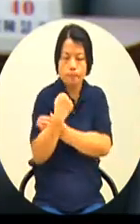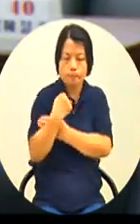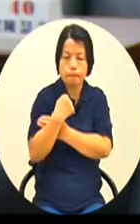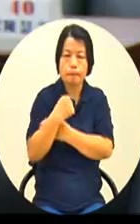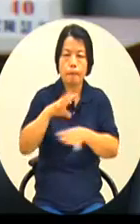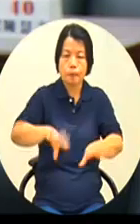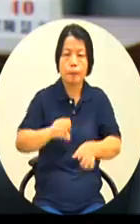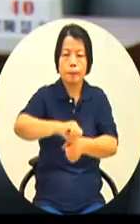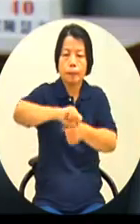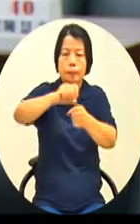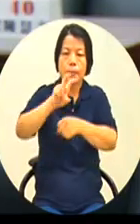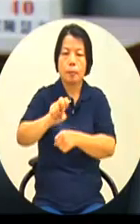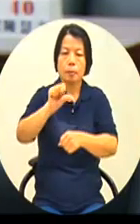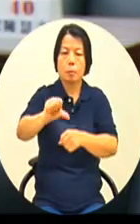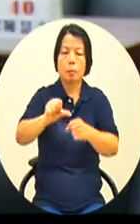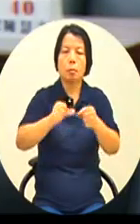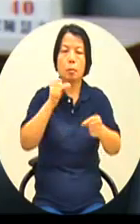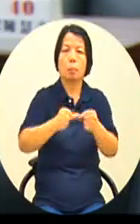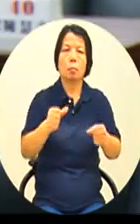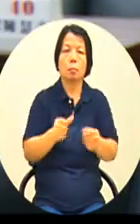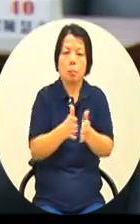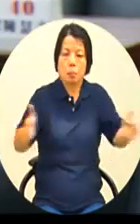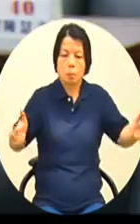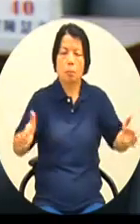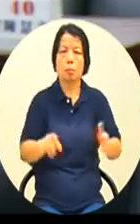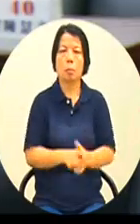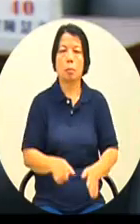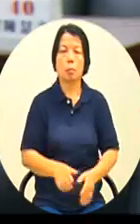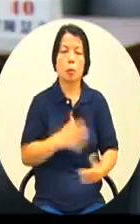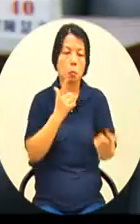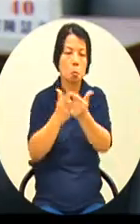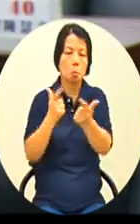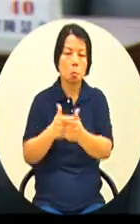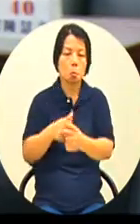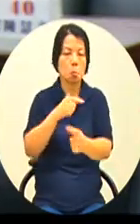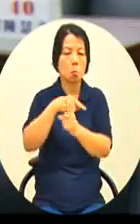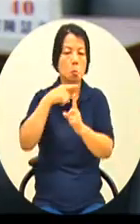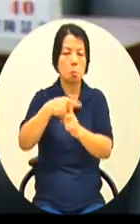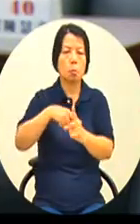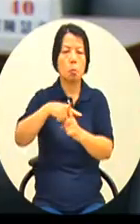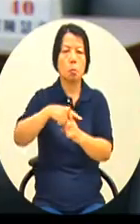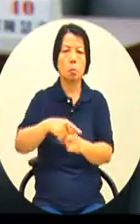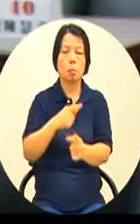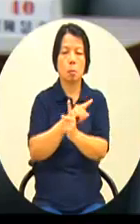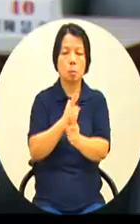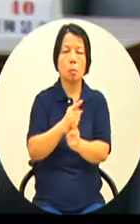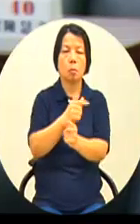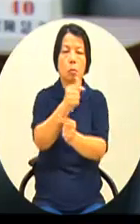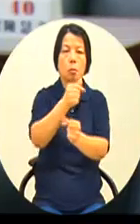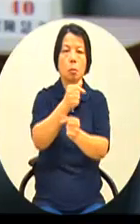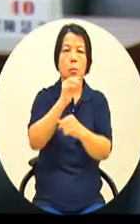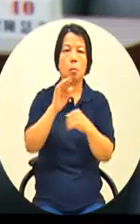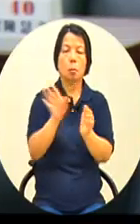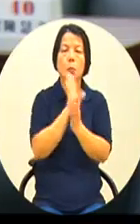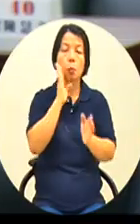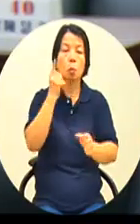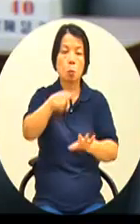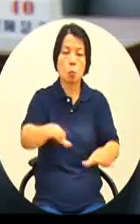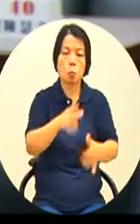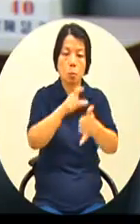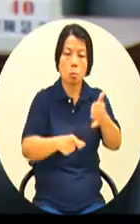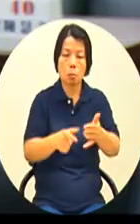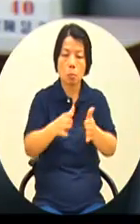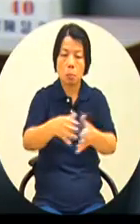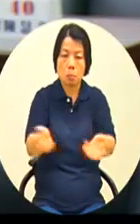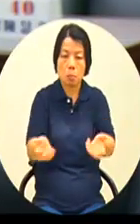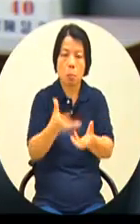迄个开二十五米，啊，有符合咱的标准啊，所以我还提这个案讲，即无较紧开吼，